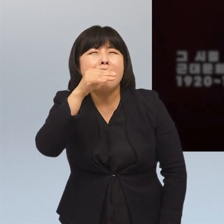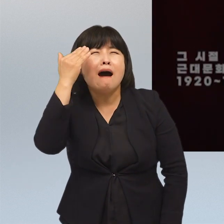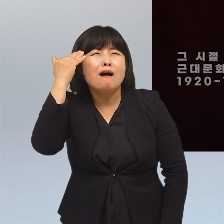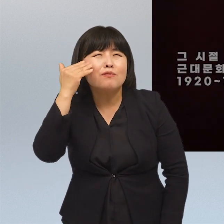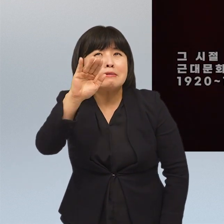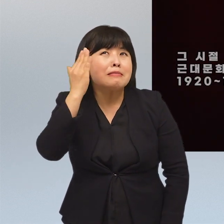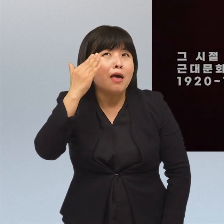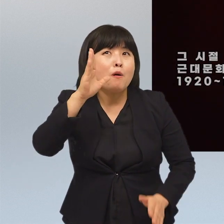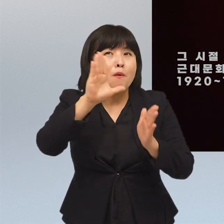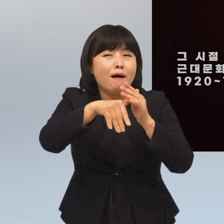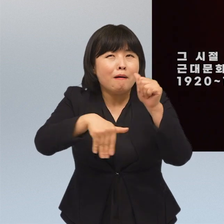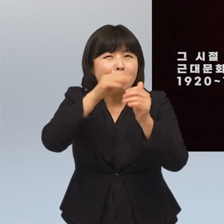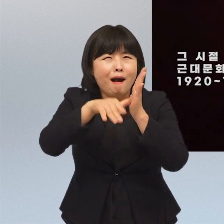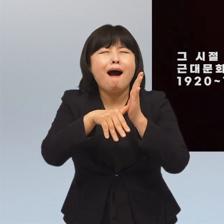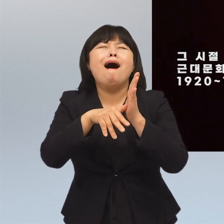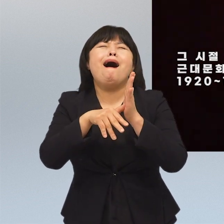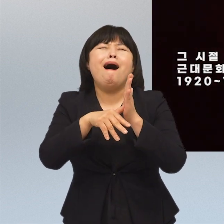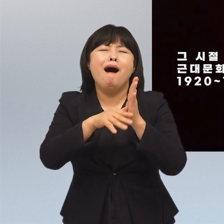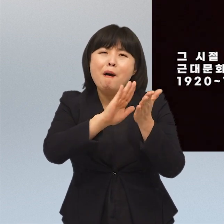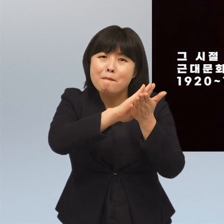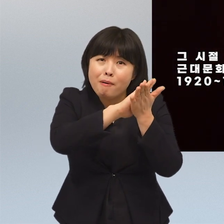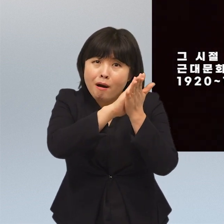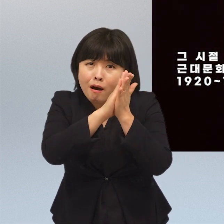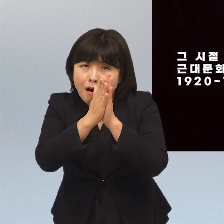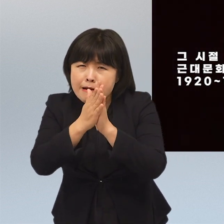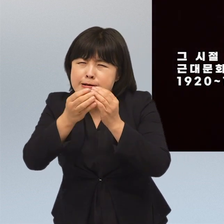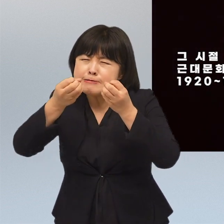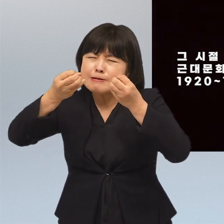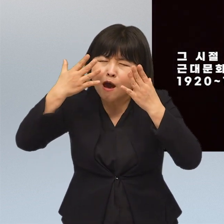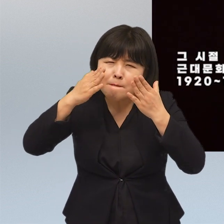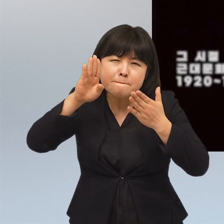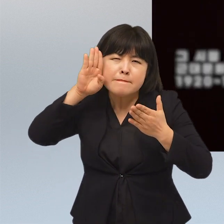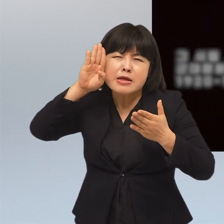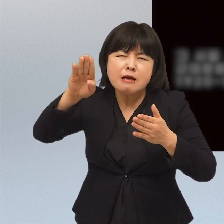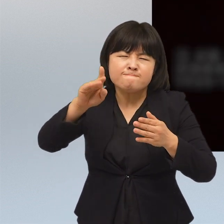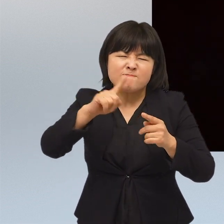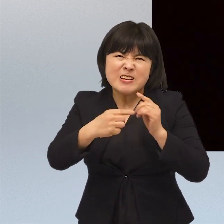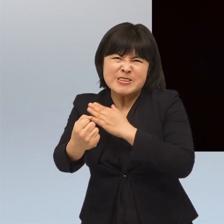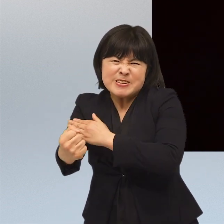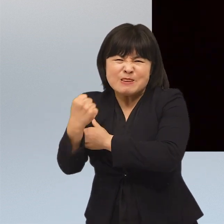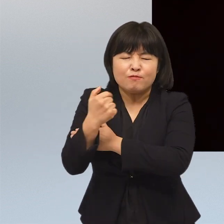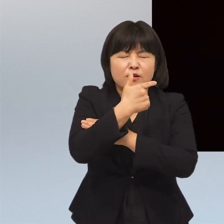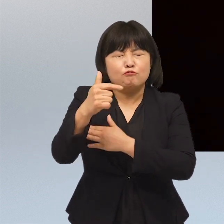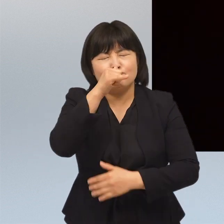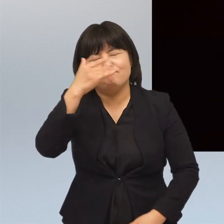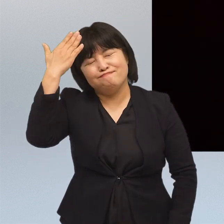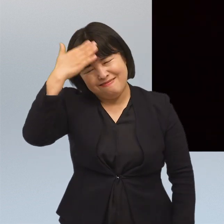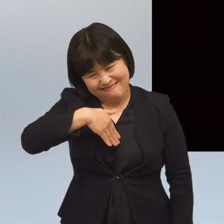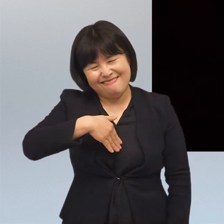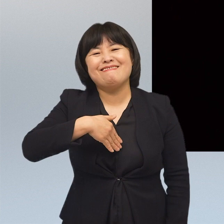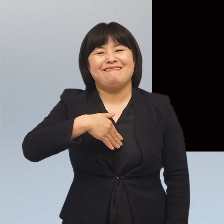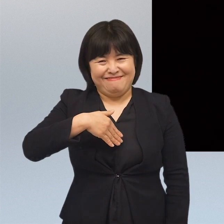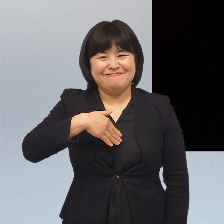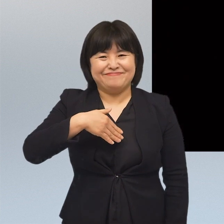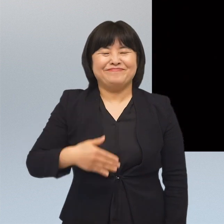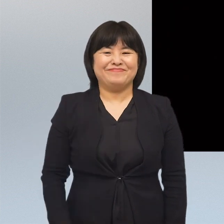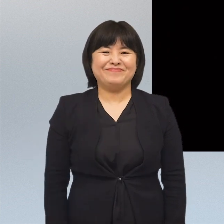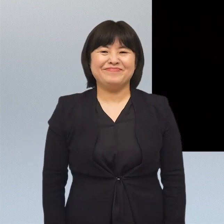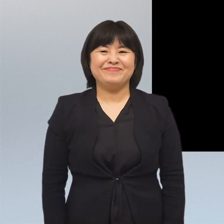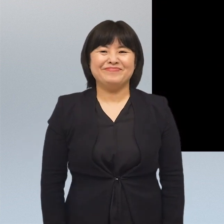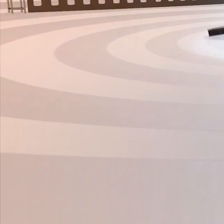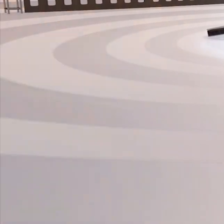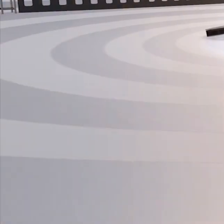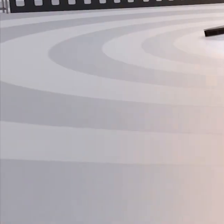알아본 한국의 근대화 시대. 변화란 새로운 시대, 새로운 미래를 만들어가는 원동력임을 알 수 있다.